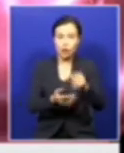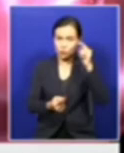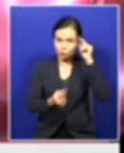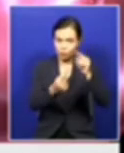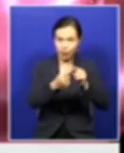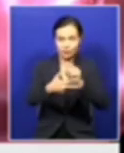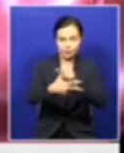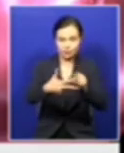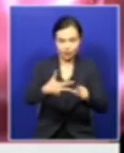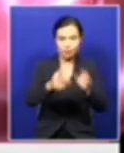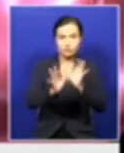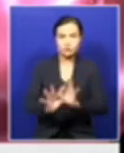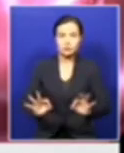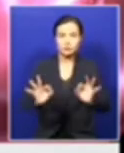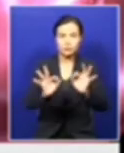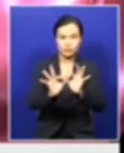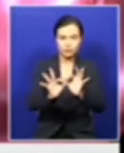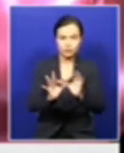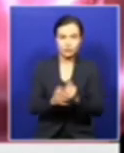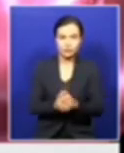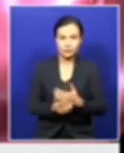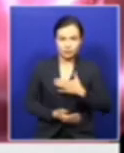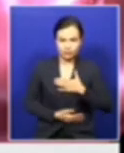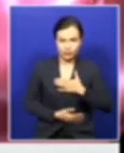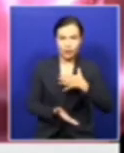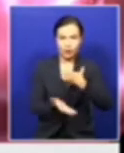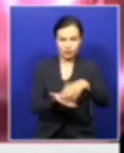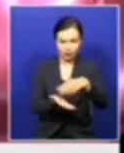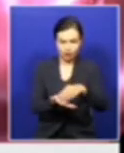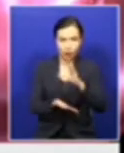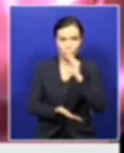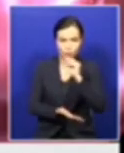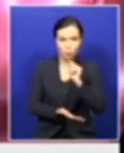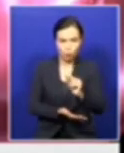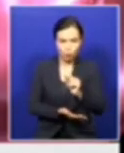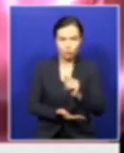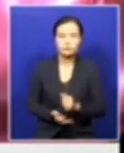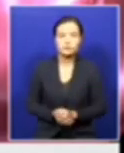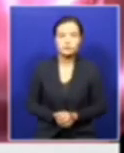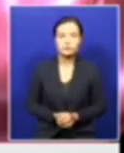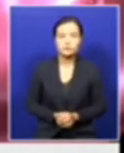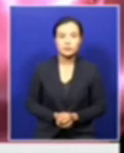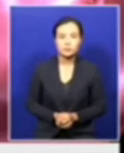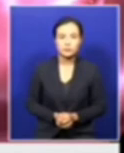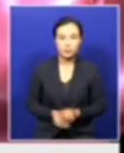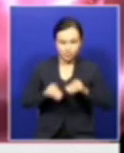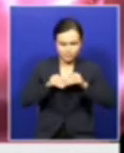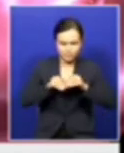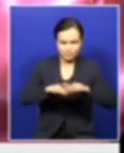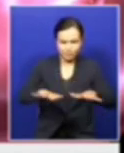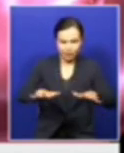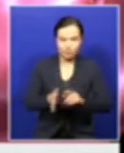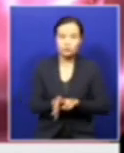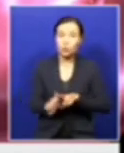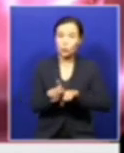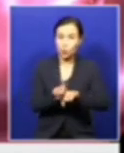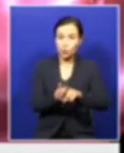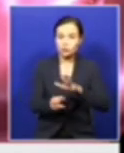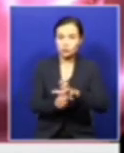คัญสิ่งที่ดิฉันได้กล่าวมาทั้งหมดนะคะการระบาดของโรคไวรัสโ